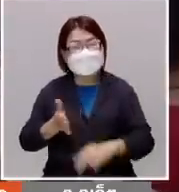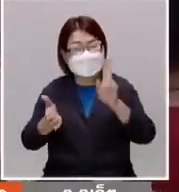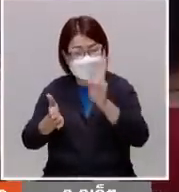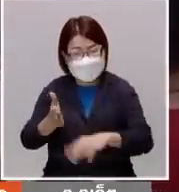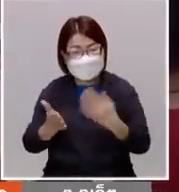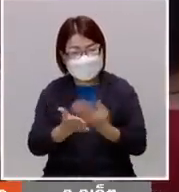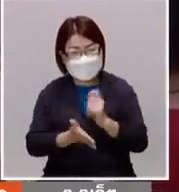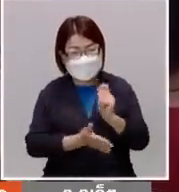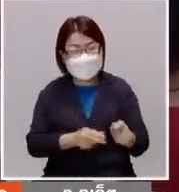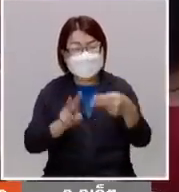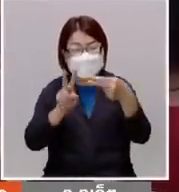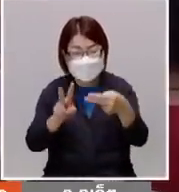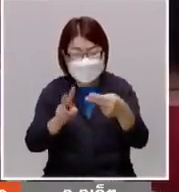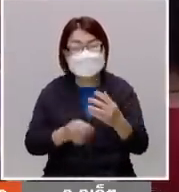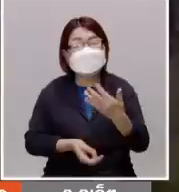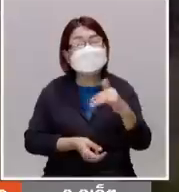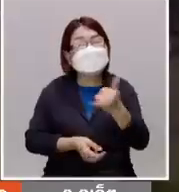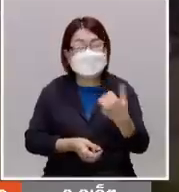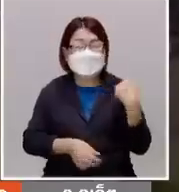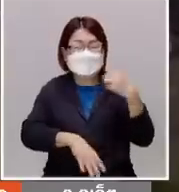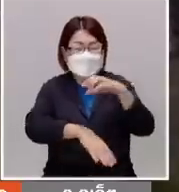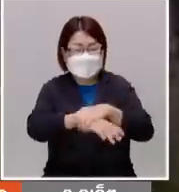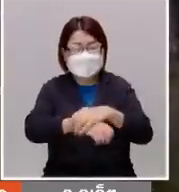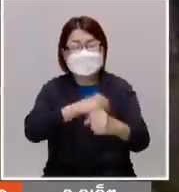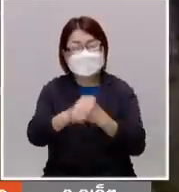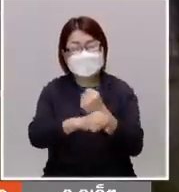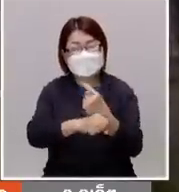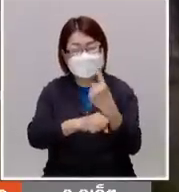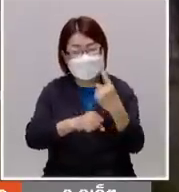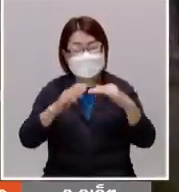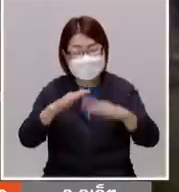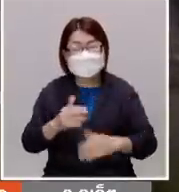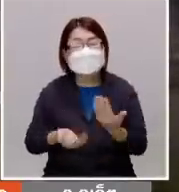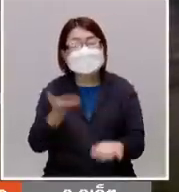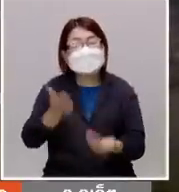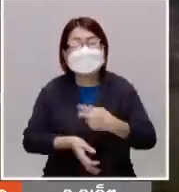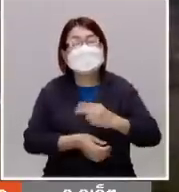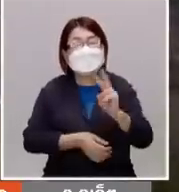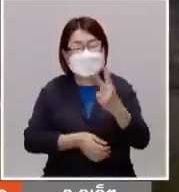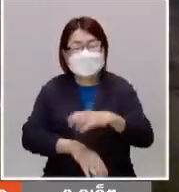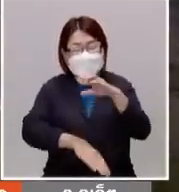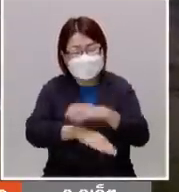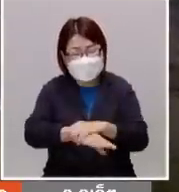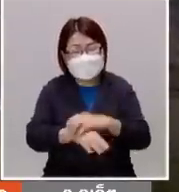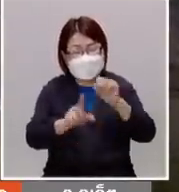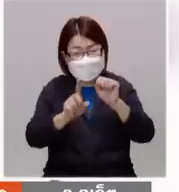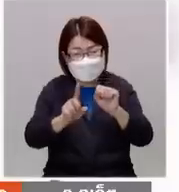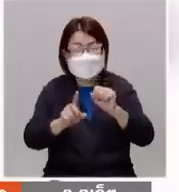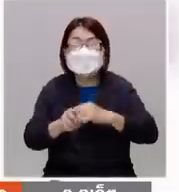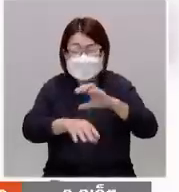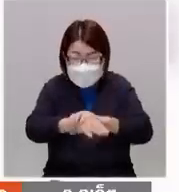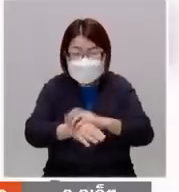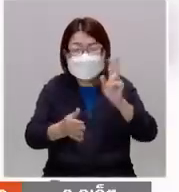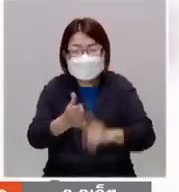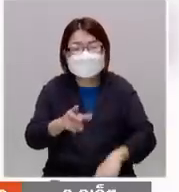น 20,000 บาทหรือระวางโทษจำคุกไม่เกิน1ปีหรือปรับไม่เกิน 100,000 บาทหรือทั้งจำทั้งปรับค่ะเป็นพรบ.